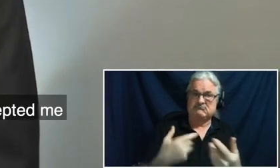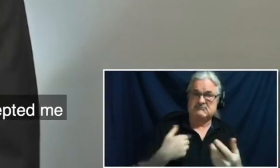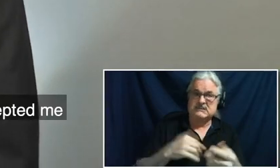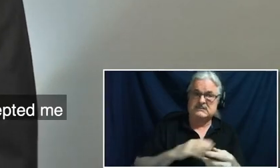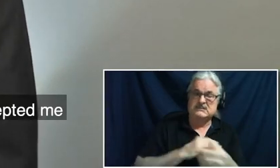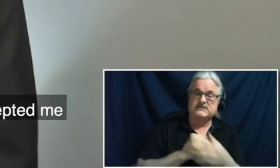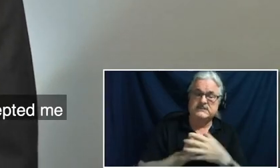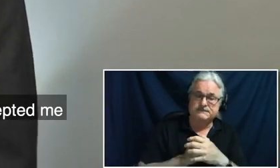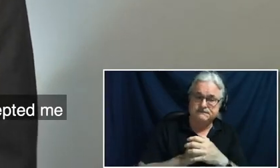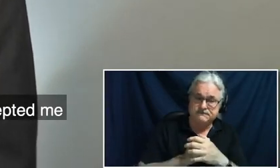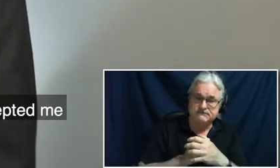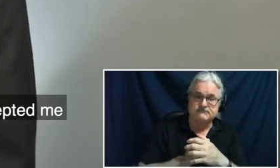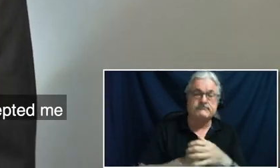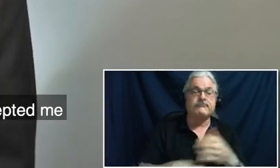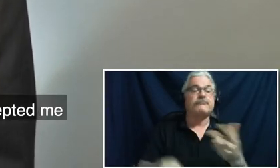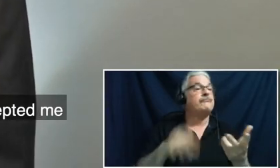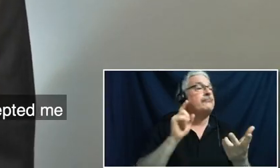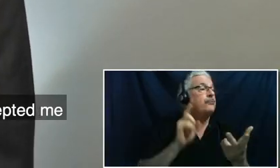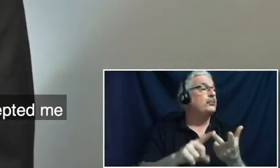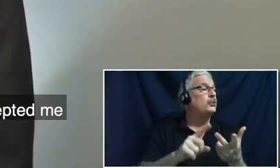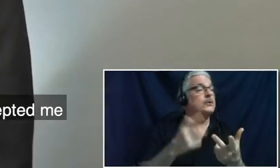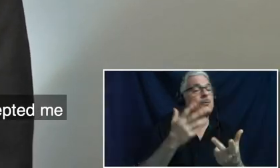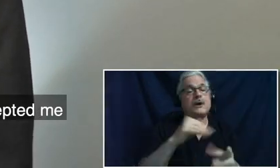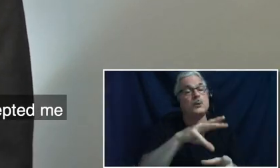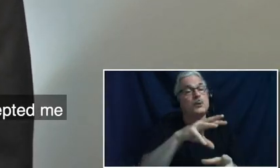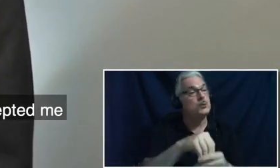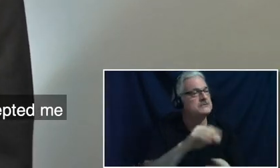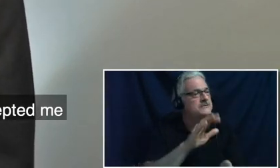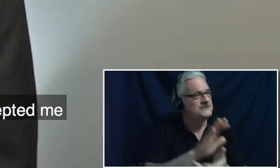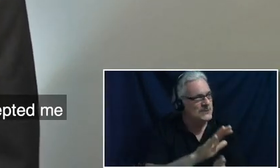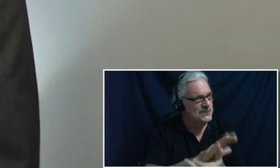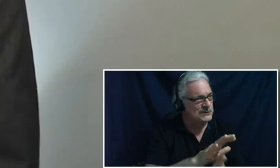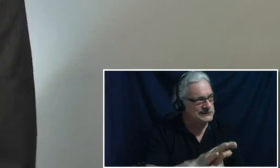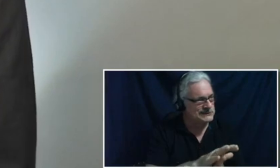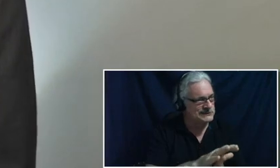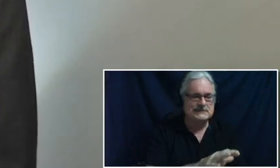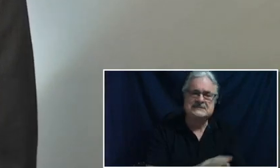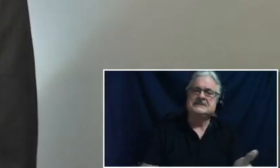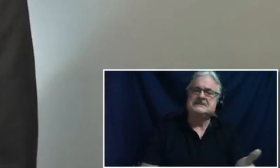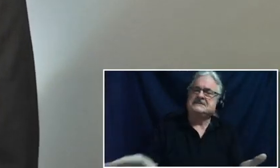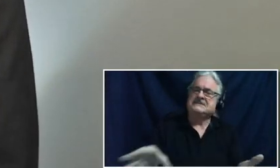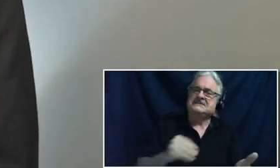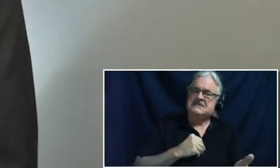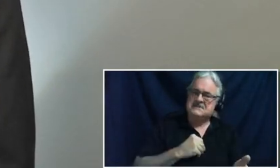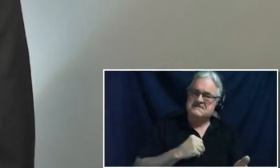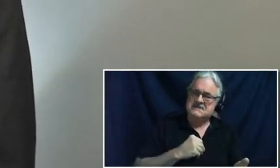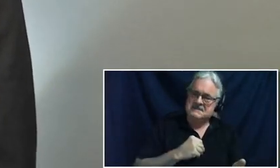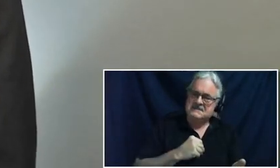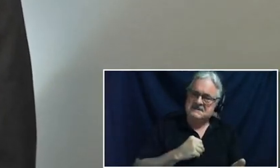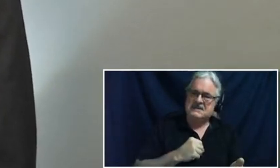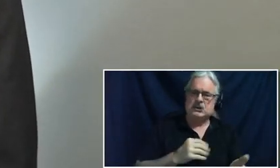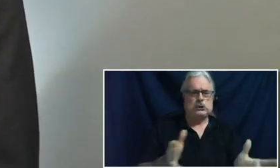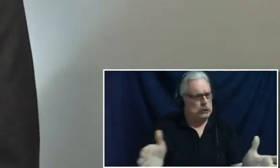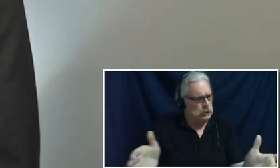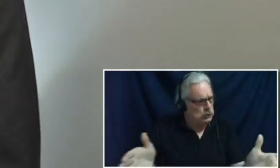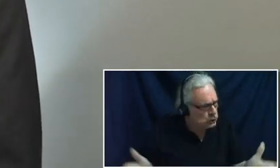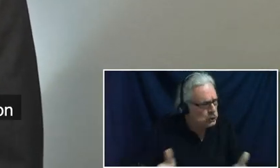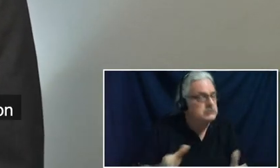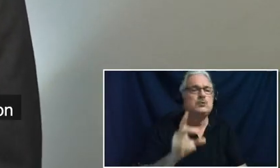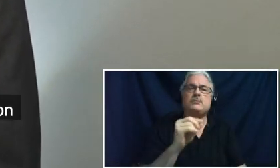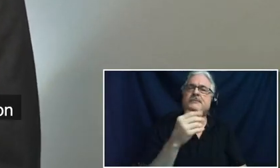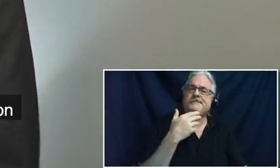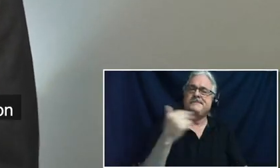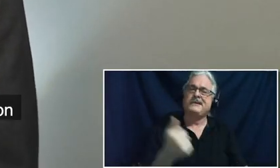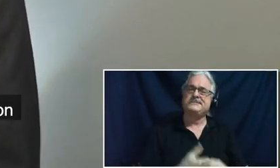et troisièmement grâce aux écoles inclusives qui m'ont accepté, m'ont encouragé à donner le meilleur de moi-même. Le récit de ma vie, c'est la preuve que l'inclusion